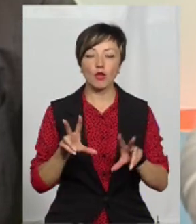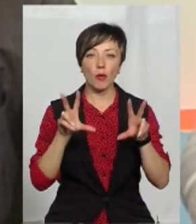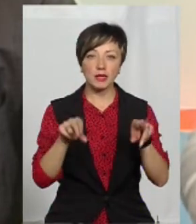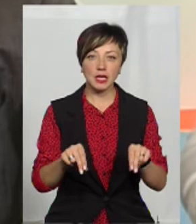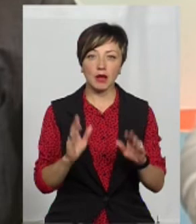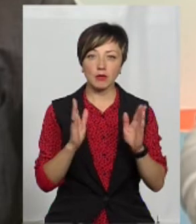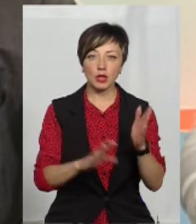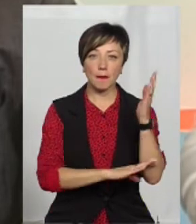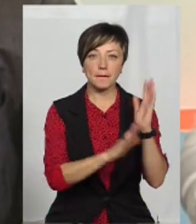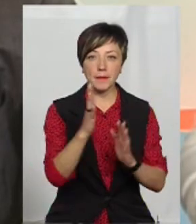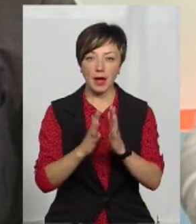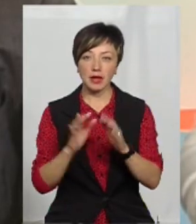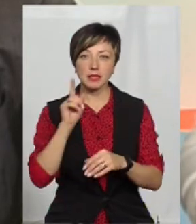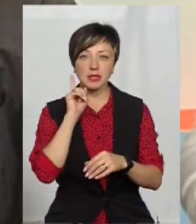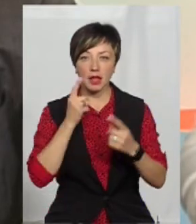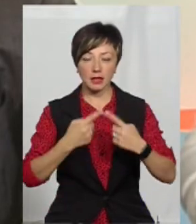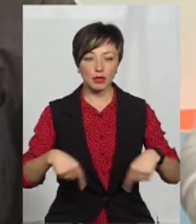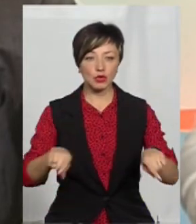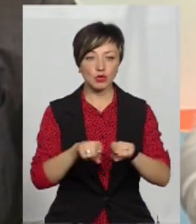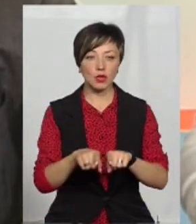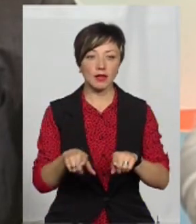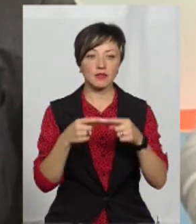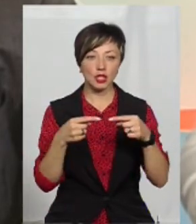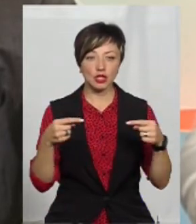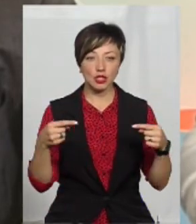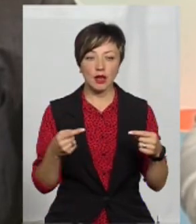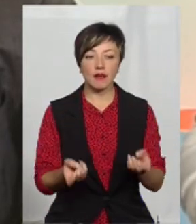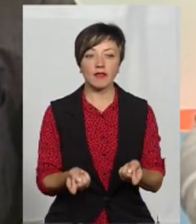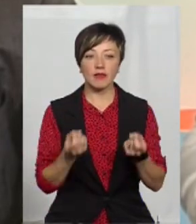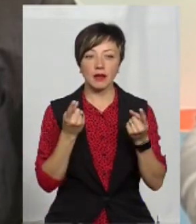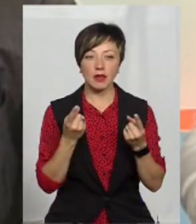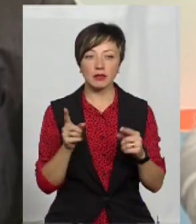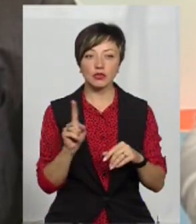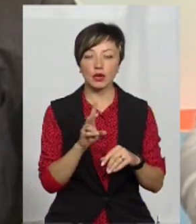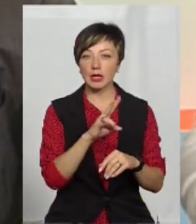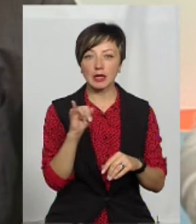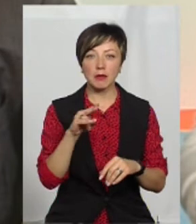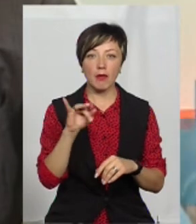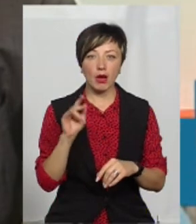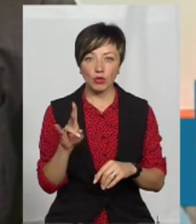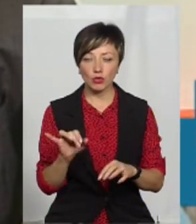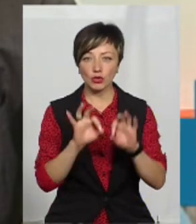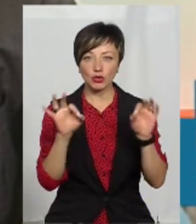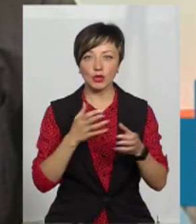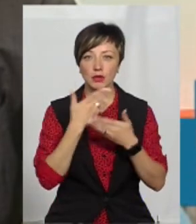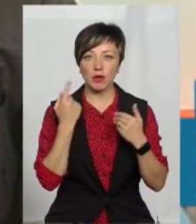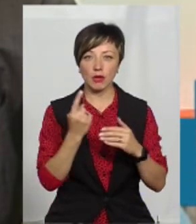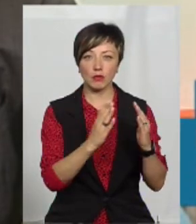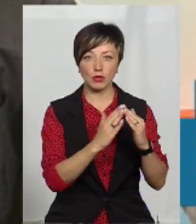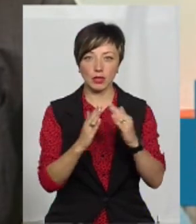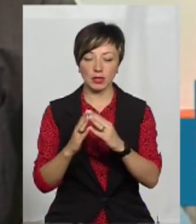що і буде і парк, і зелена зона, і все інше. А оказується, що ні парку, нічого немає, тільки є одні